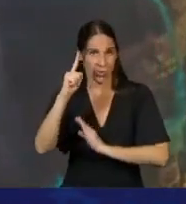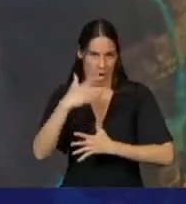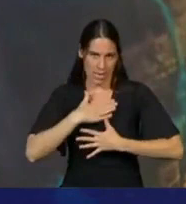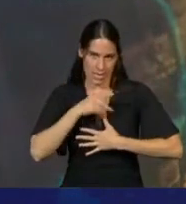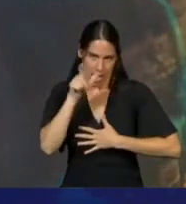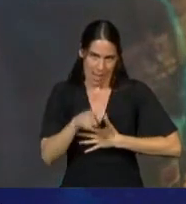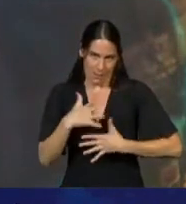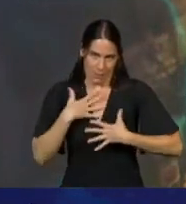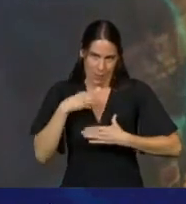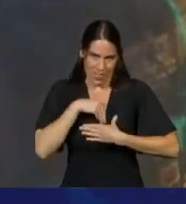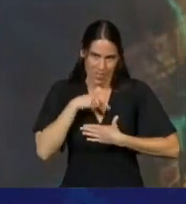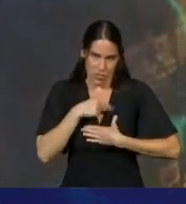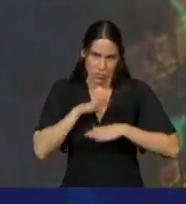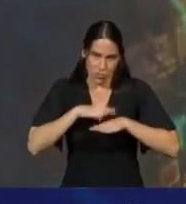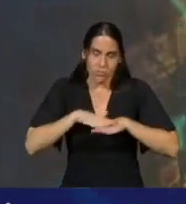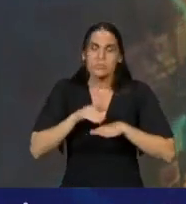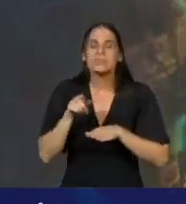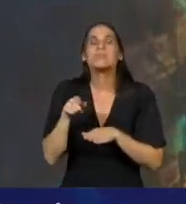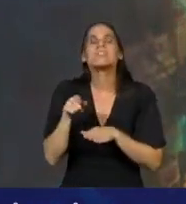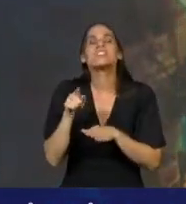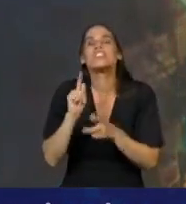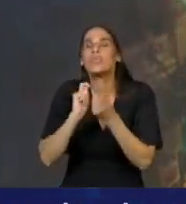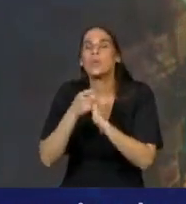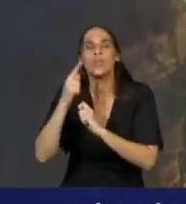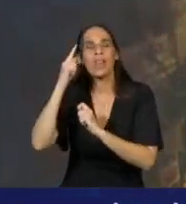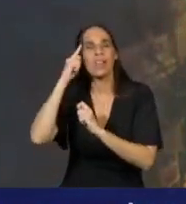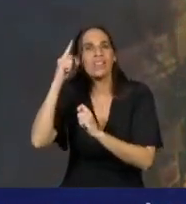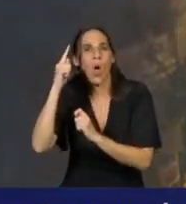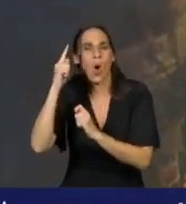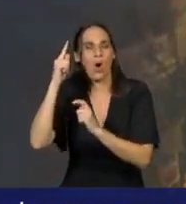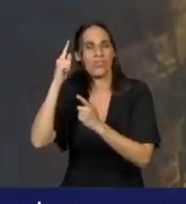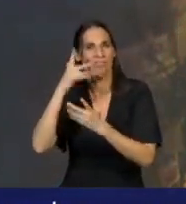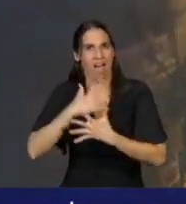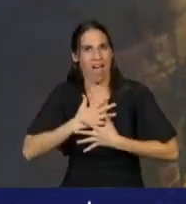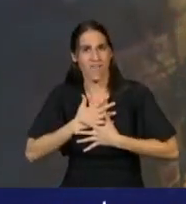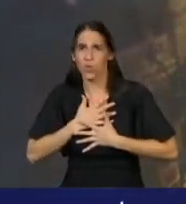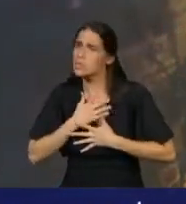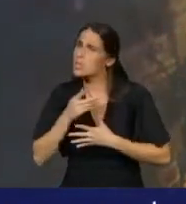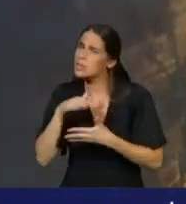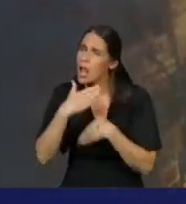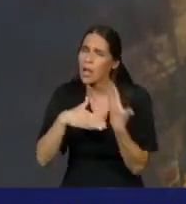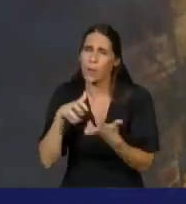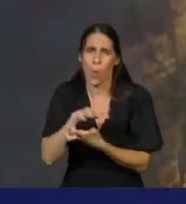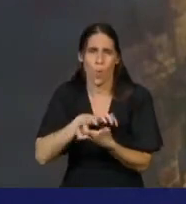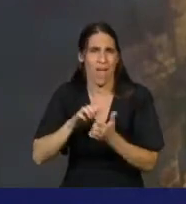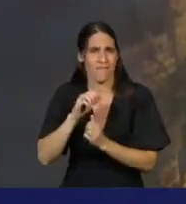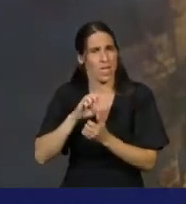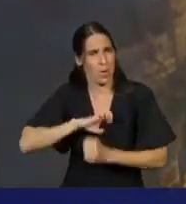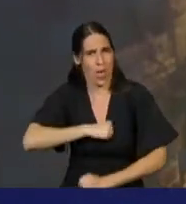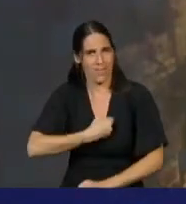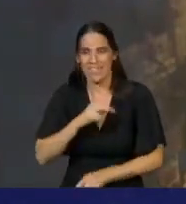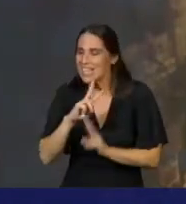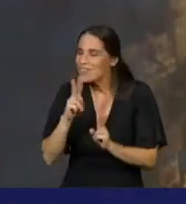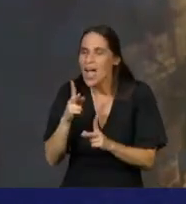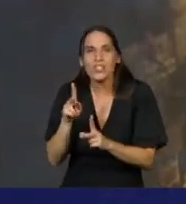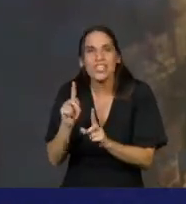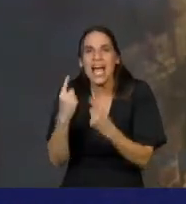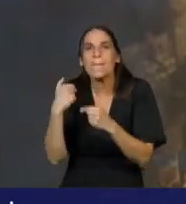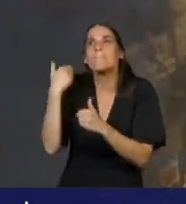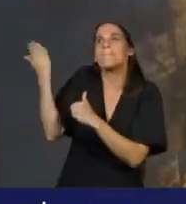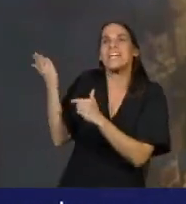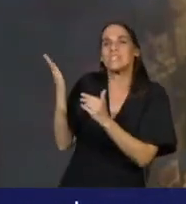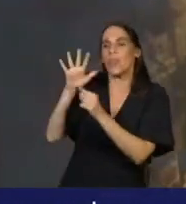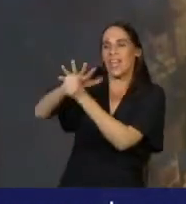הנפש, שינוי של אמונות ודעות ואהבות הוא תהליך קשה ומורכב וכואב, ואי אפשר לאכוף אותו מבחוץ. הוא חייב לבוא